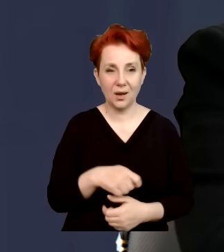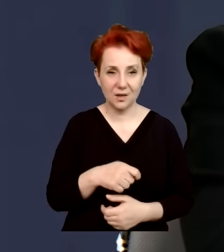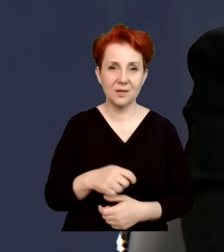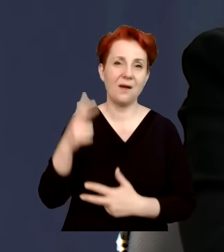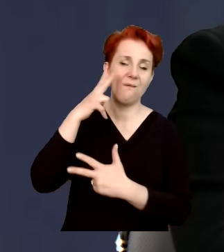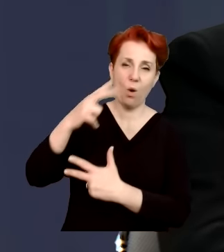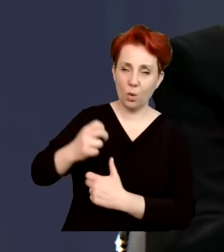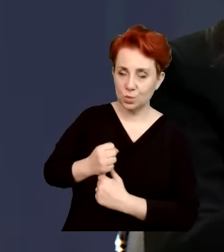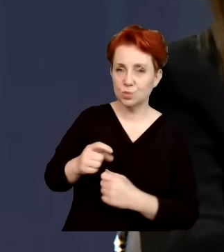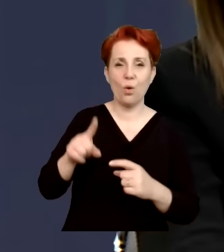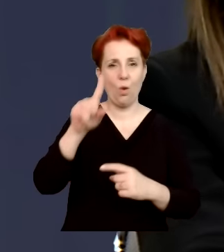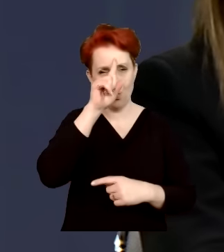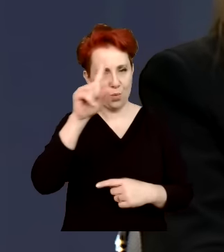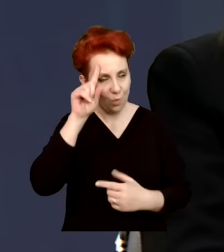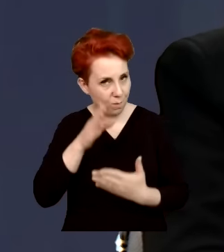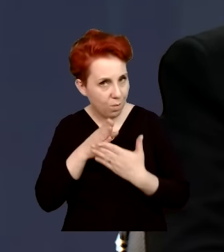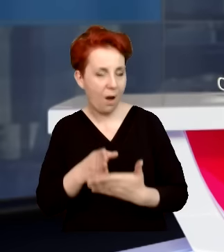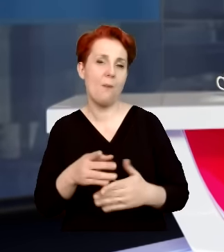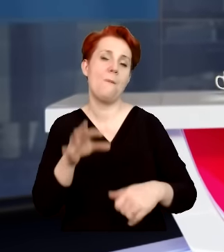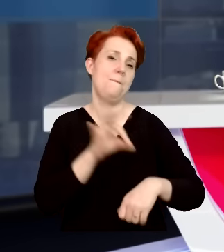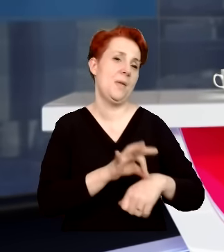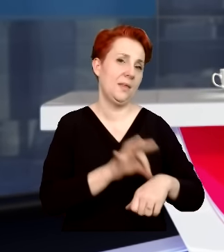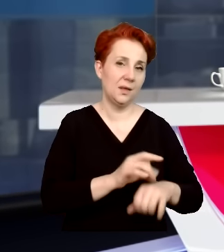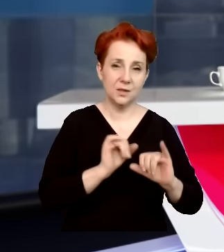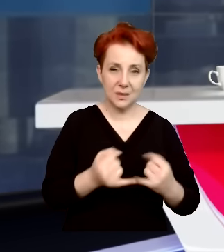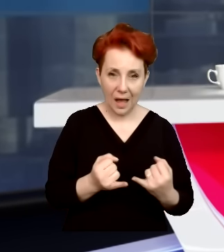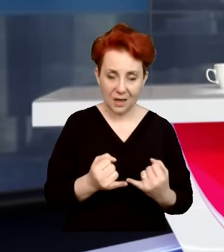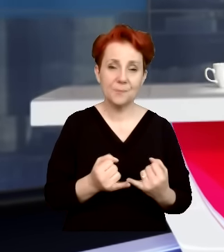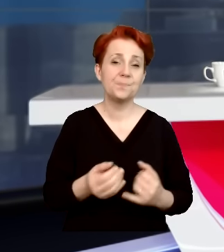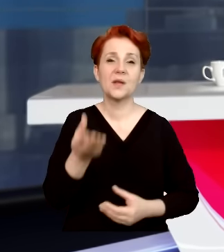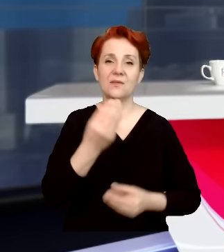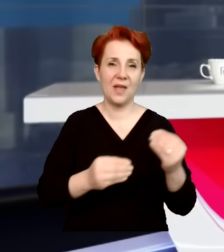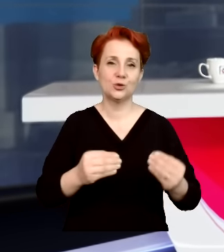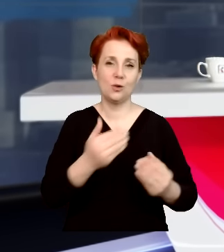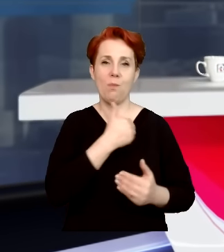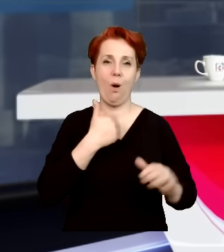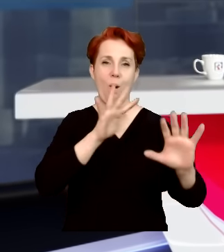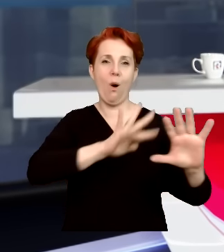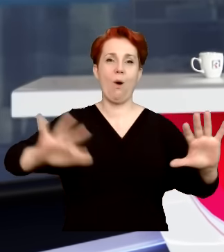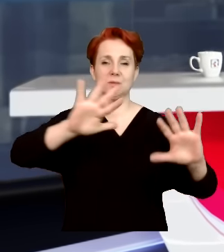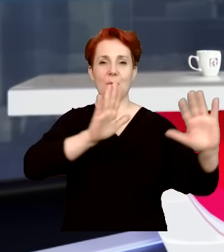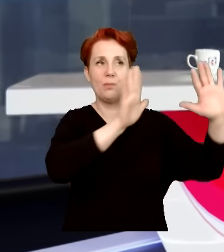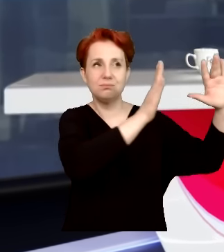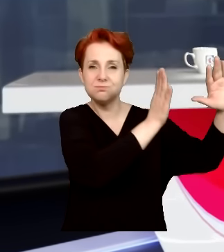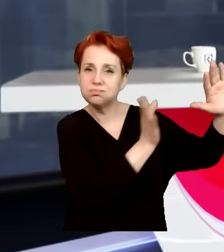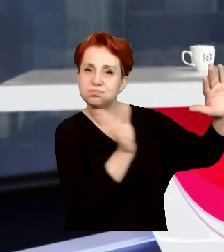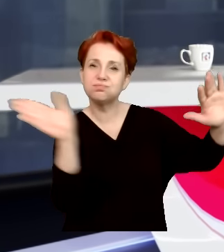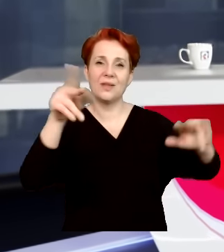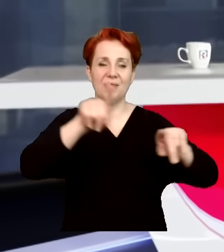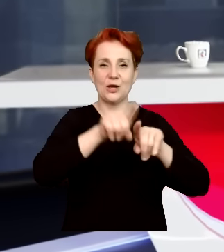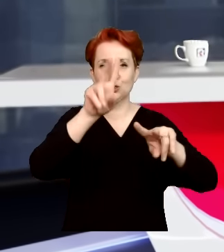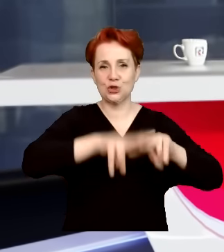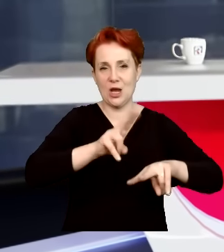wojskowa, ale i humanitarna i medyczna szła w większości przez Polskę i przez Rzeszów i obsługiwana była